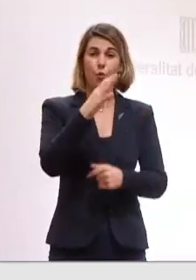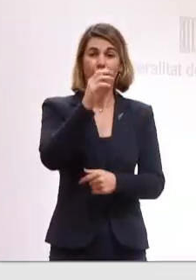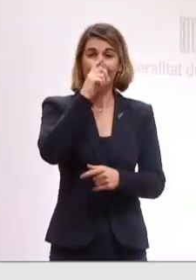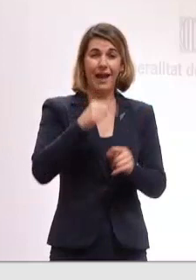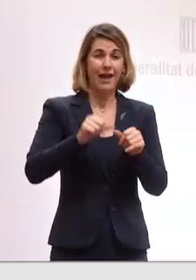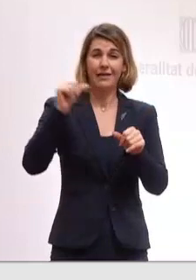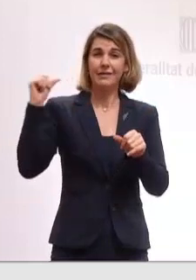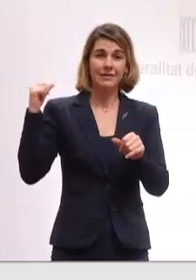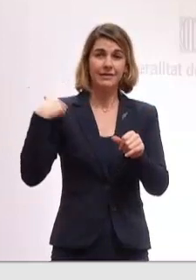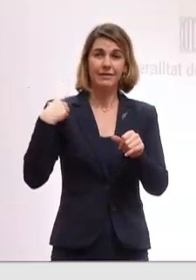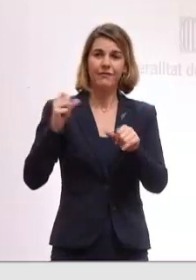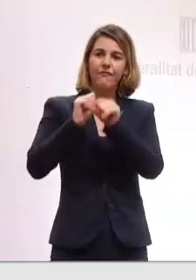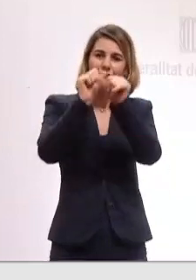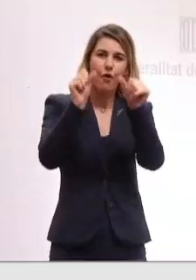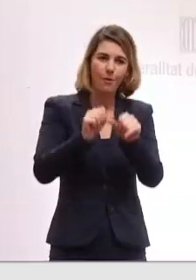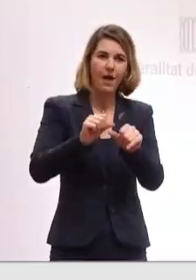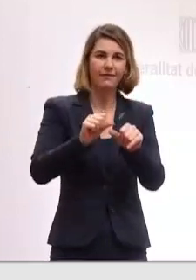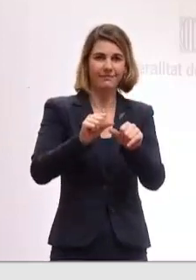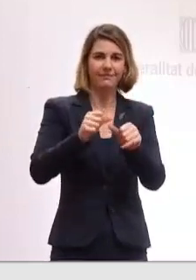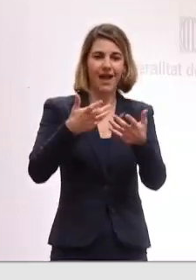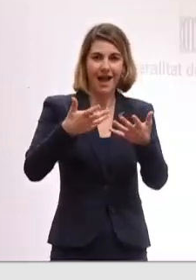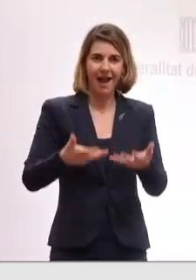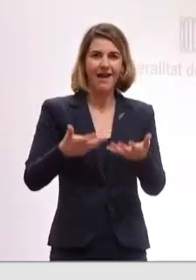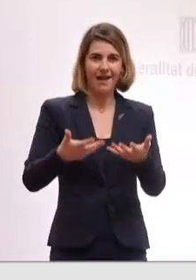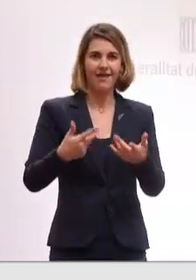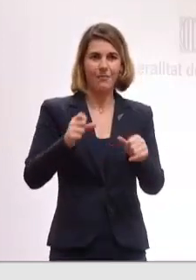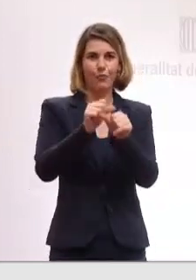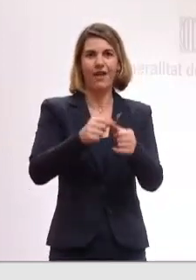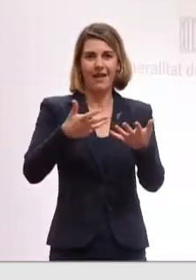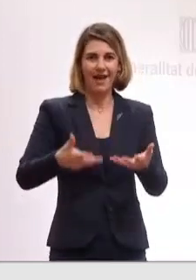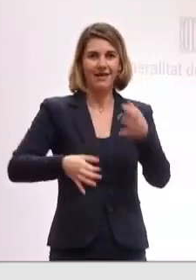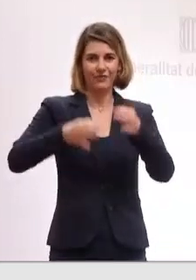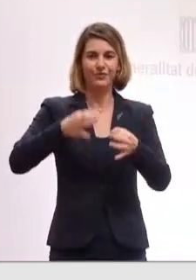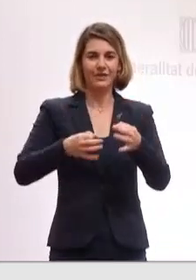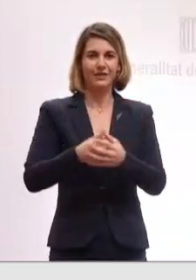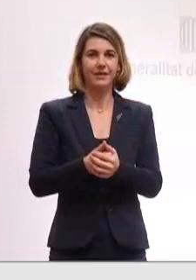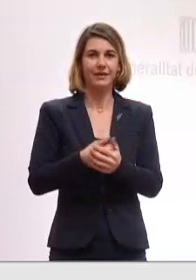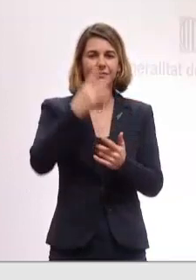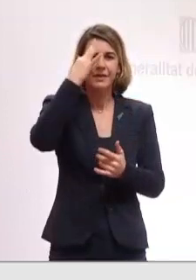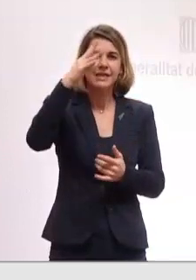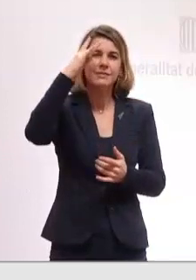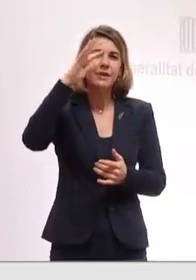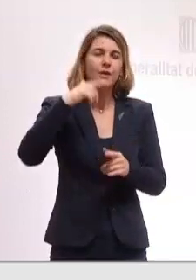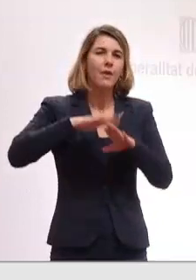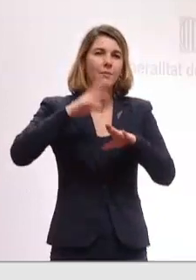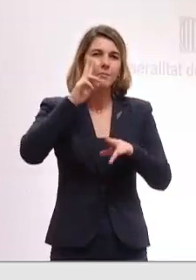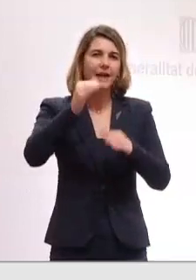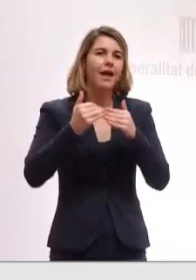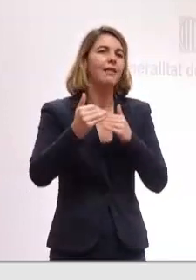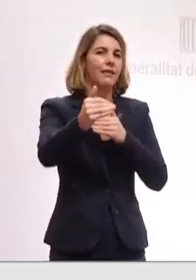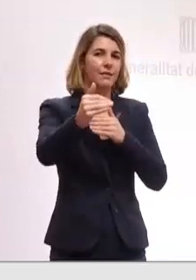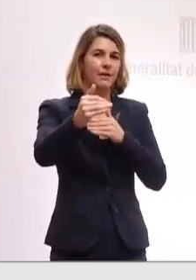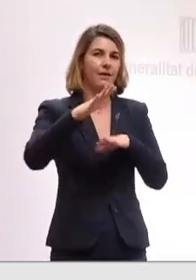40 anys han donat forma al model de justícia de Catalunya i inspirar-nos per mirar endavant,